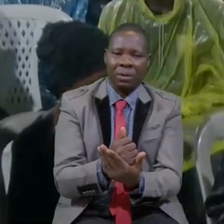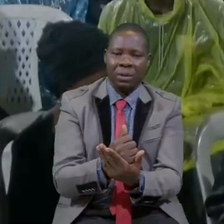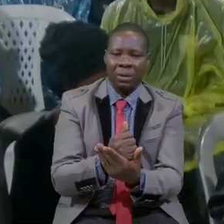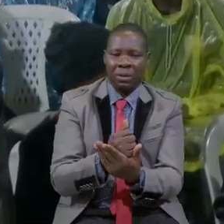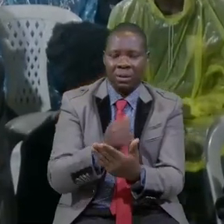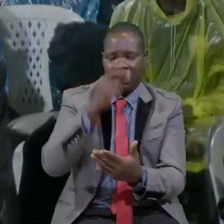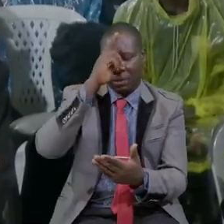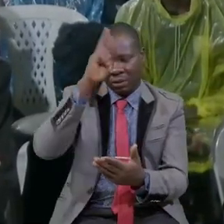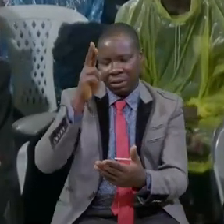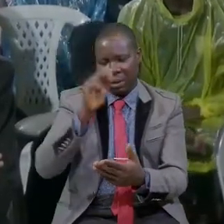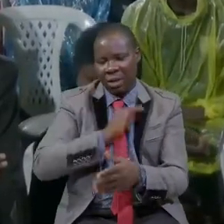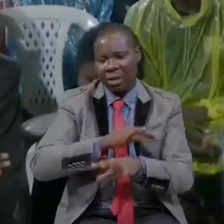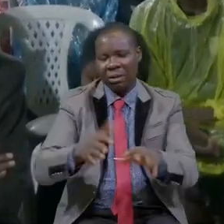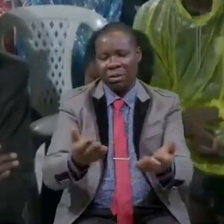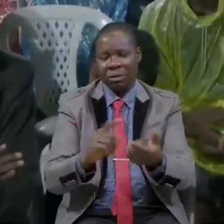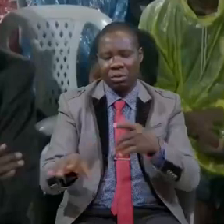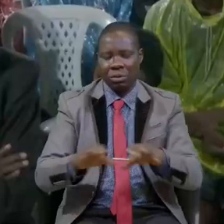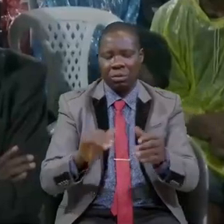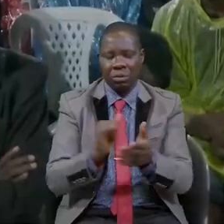Ah, je ne voulais pas faire ça.